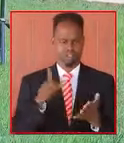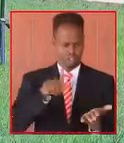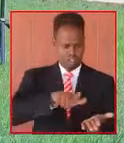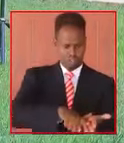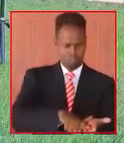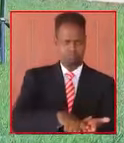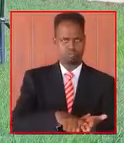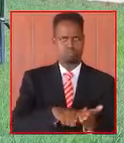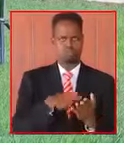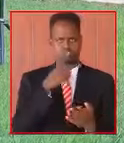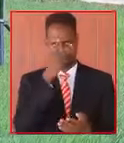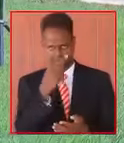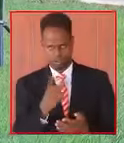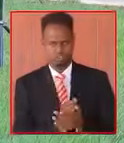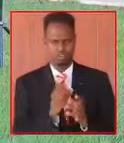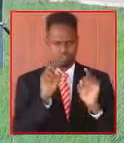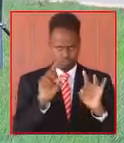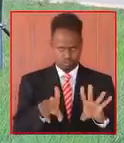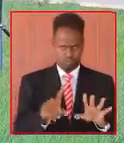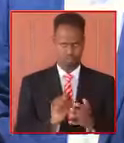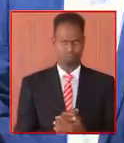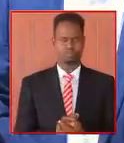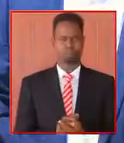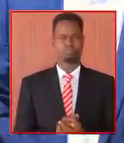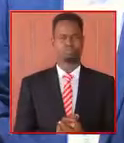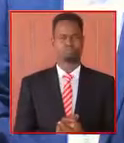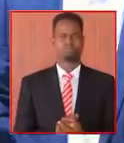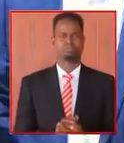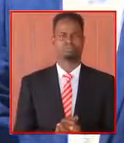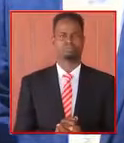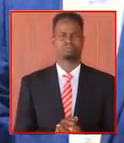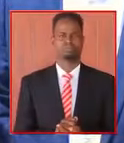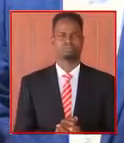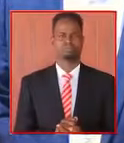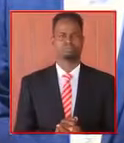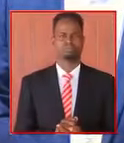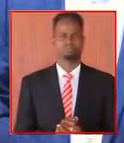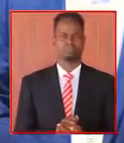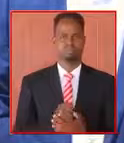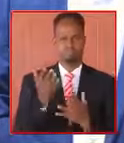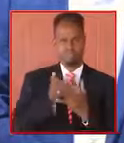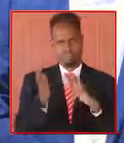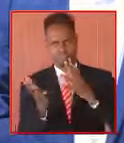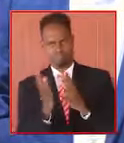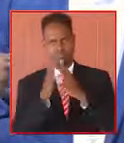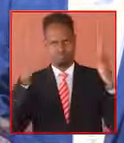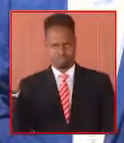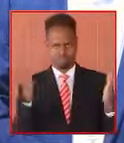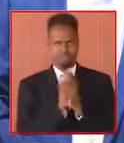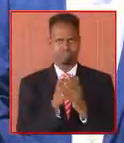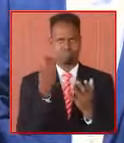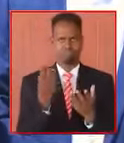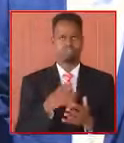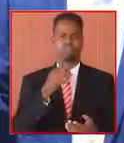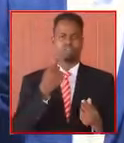وحوط وعمر فرا شركة وعند دولة وحلو قصتها هذه ترى نحبوا بيسوق وحق قصة يسوق حاجة بحال وش غير يوم برا مخاطر الناس كانوا